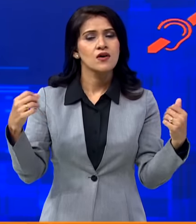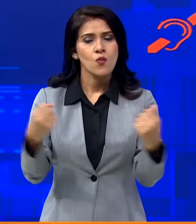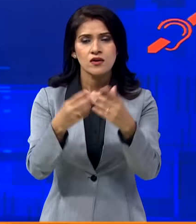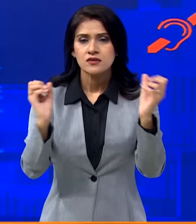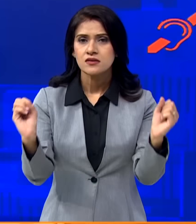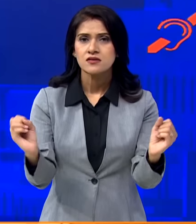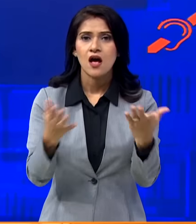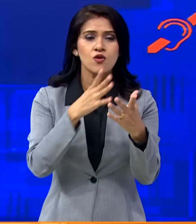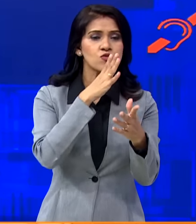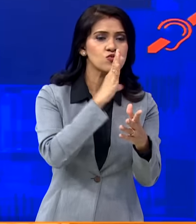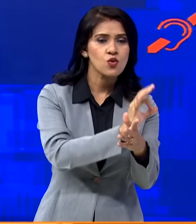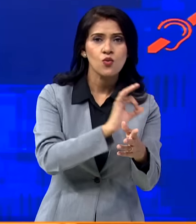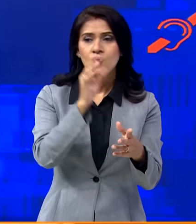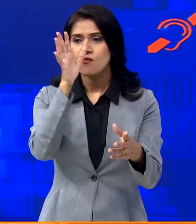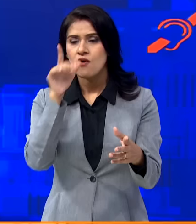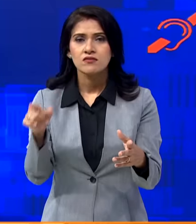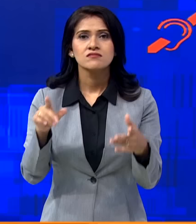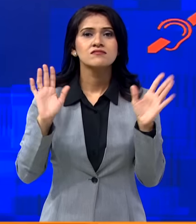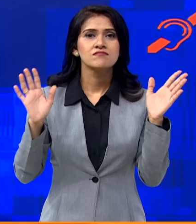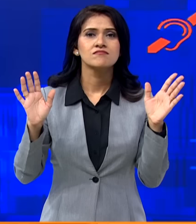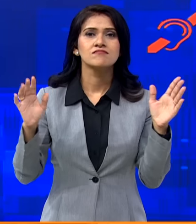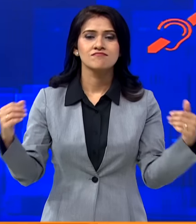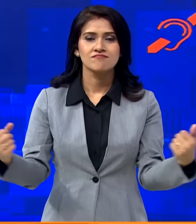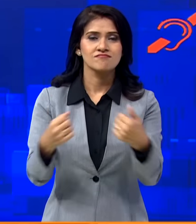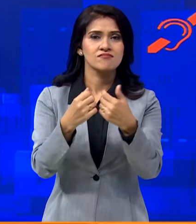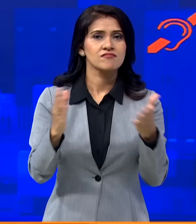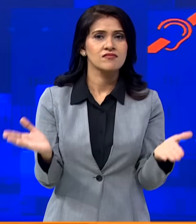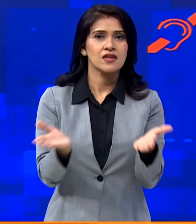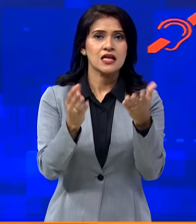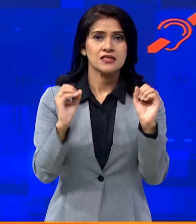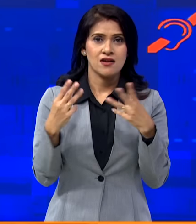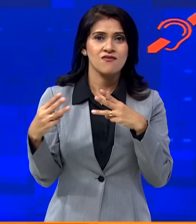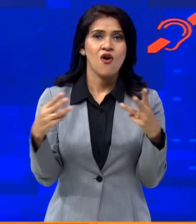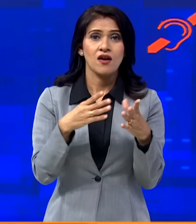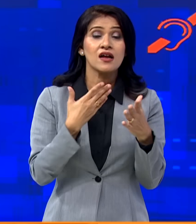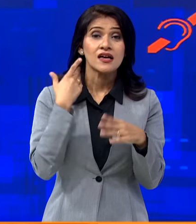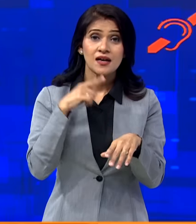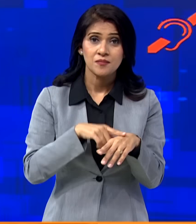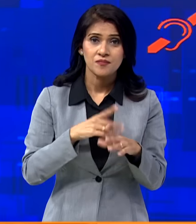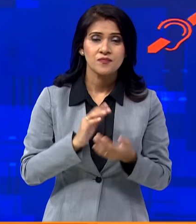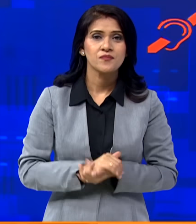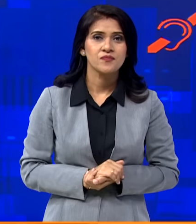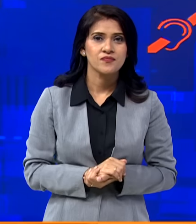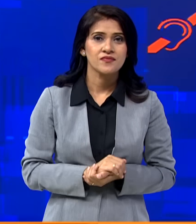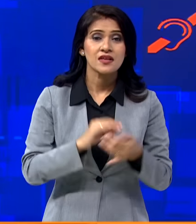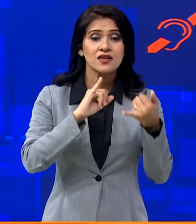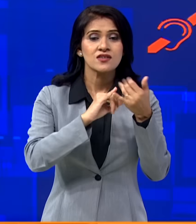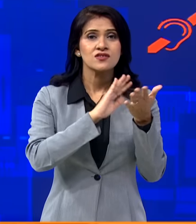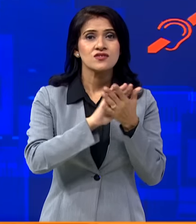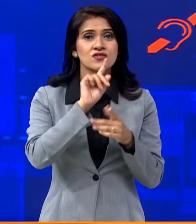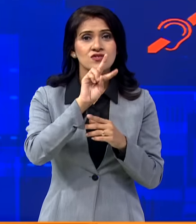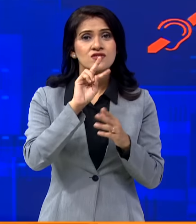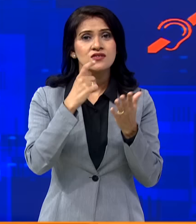जागृत होता है रजत जी छत्रपति शिवाजी महाराज पूरा जीवन का